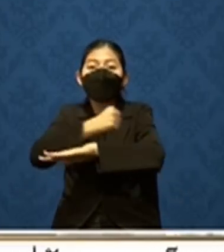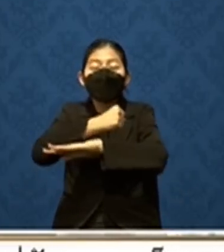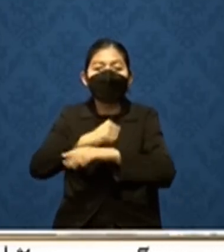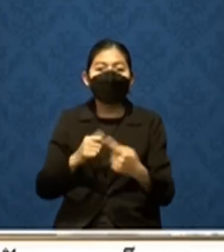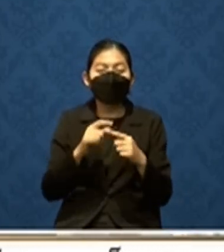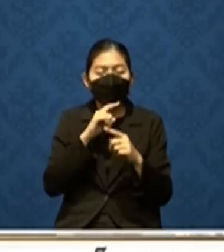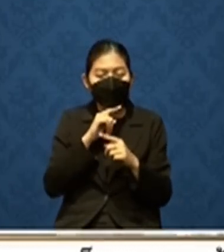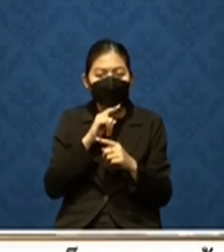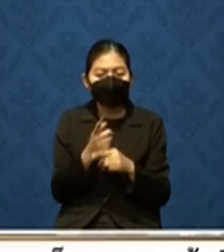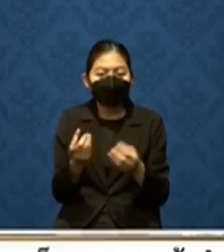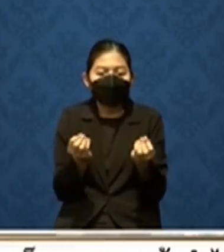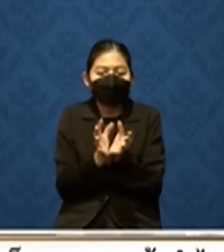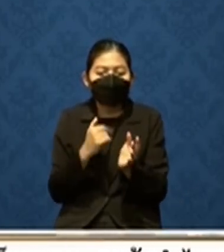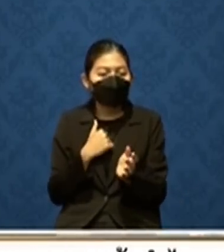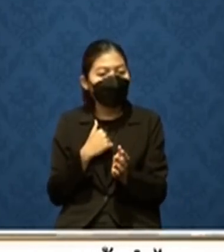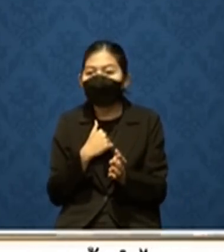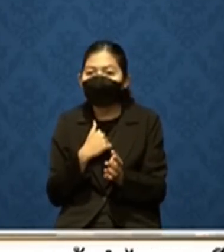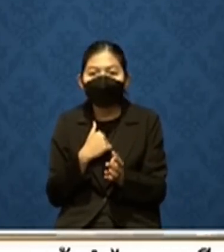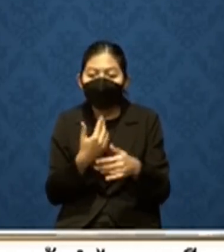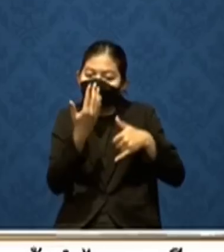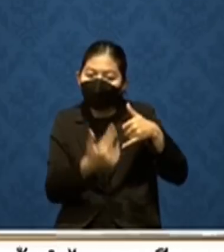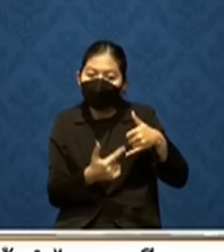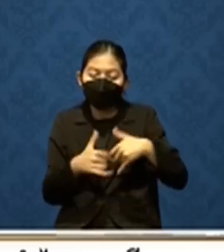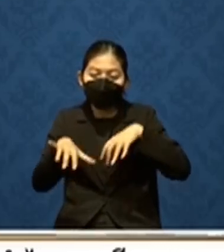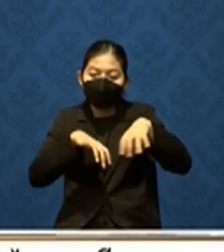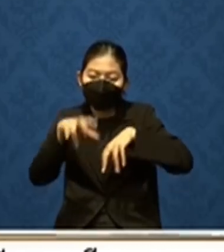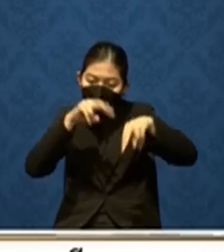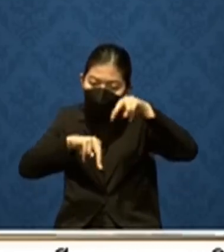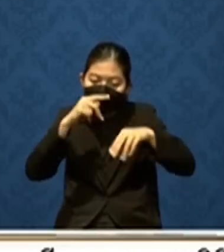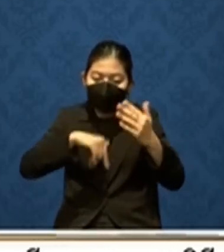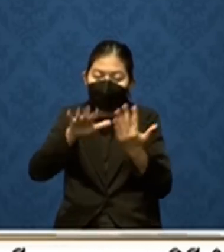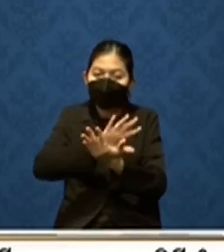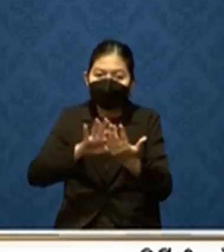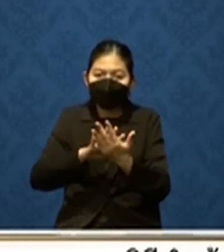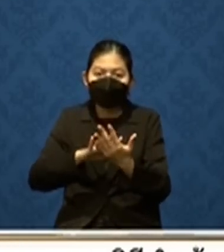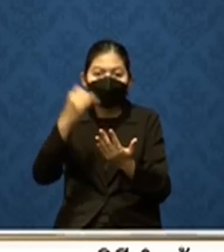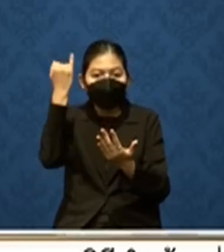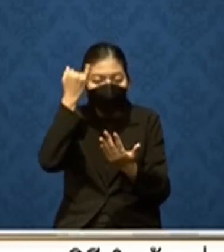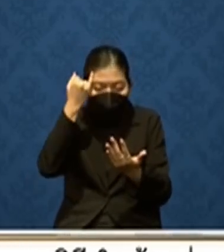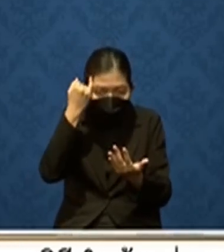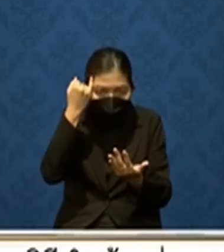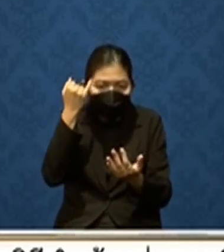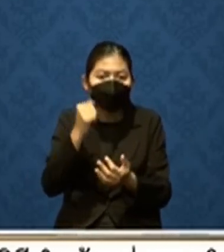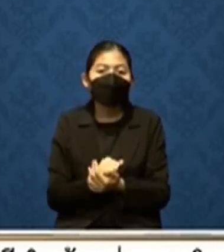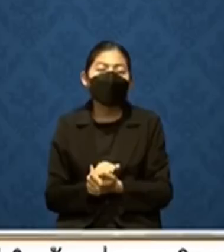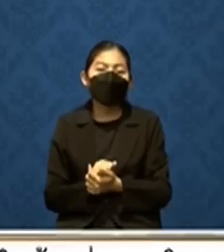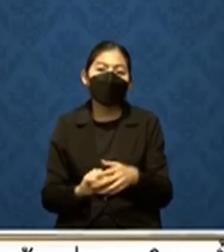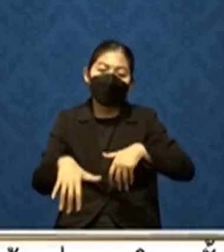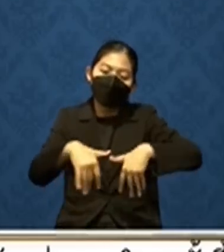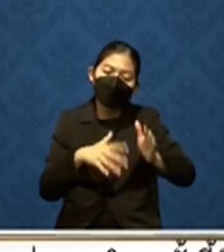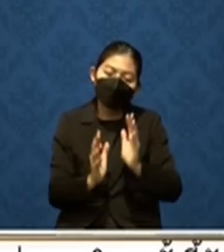ฟ้องกับตัวเองมากอะไรความรู้ความสามารถในการที่จะดูแลพี่น้องประชาชนทำให้พี่น้องประชาชน